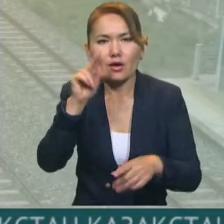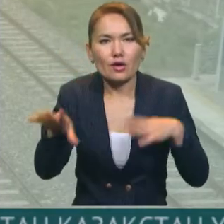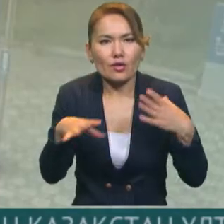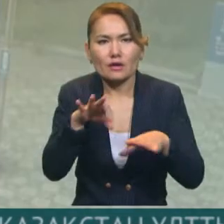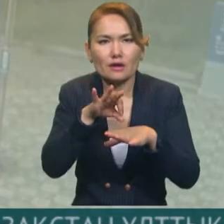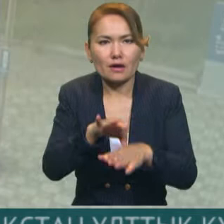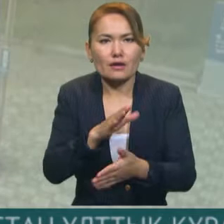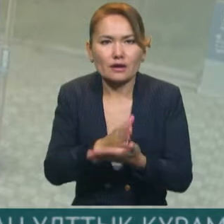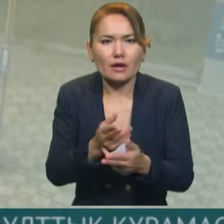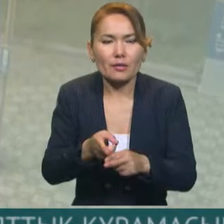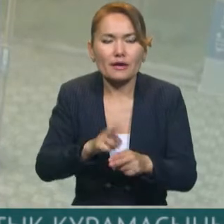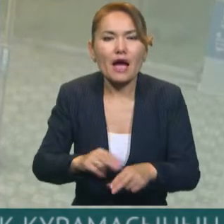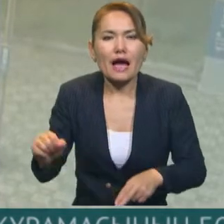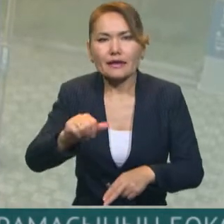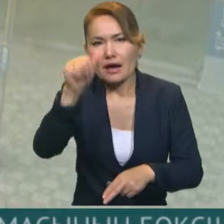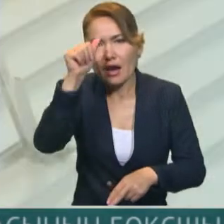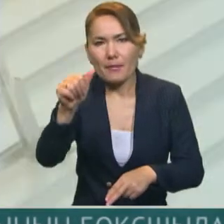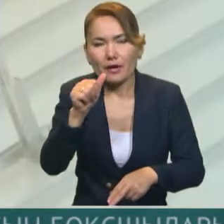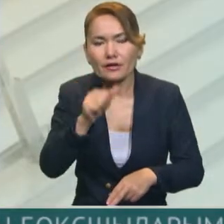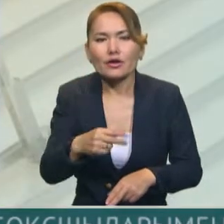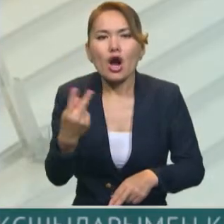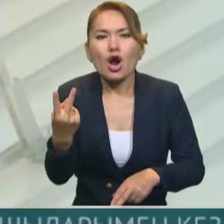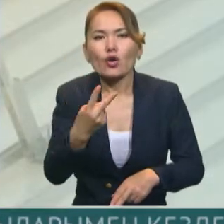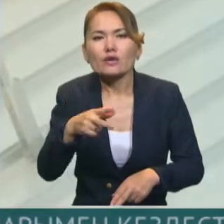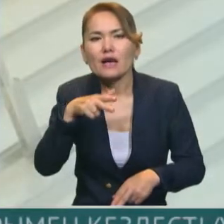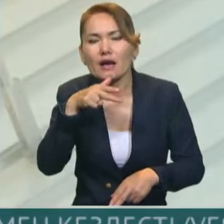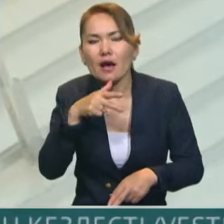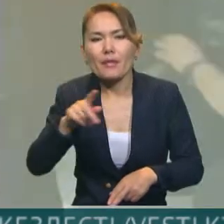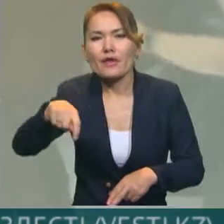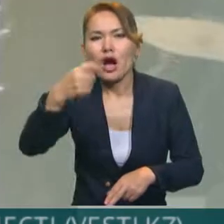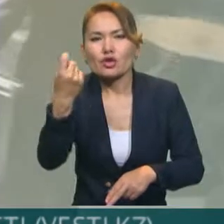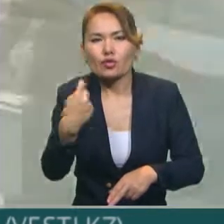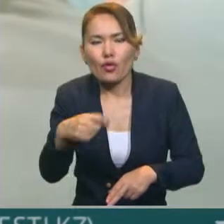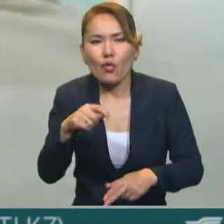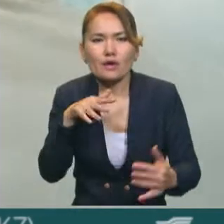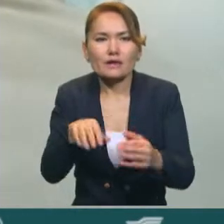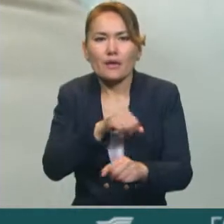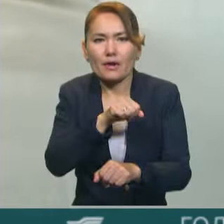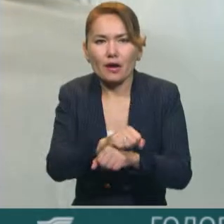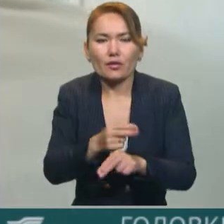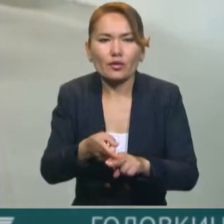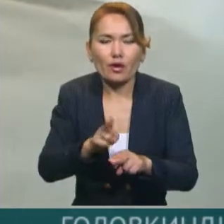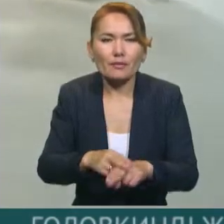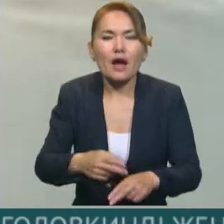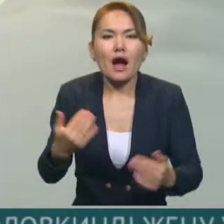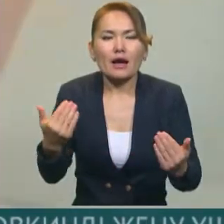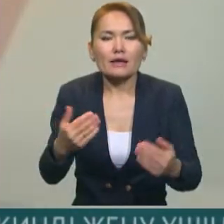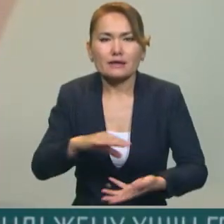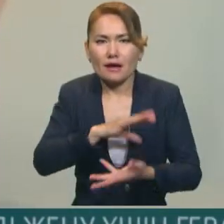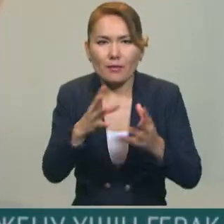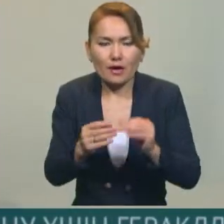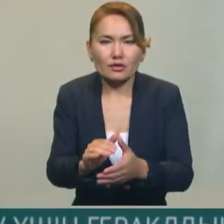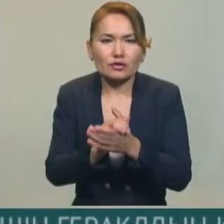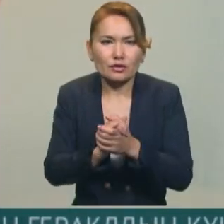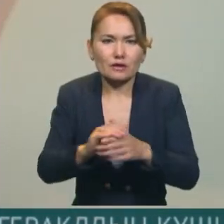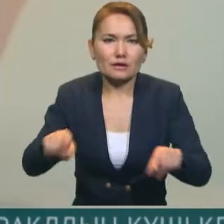кездесулер ұйымдастырып тұрады. Ал тамыз айының соңында қос Корея арасындағы соғыстың салдарынан екі жаққа айырылған туыстарды кездестіру